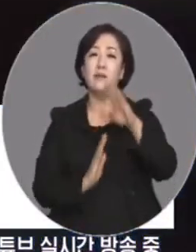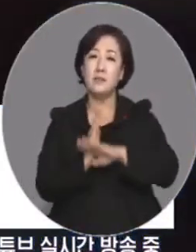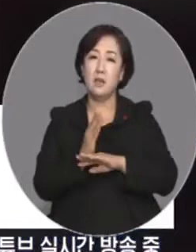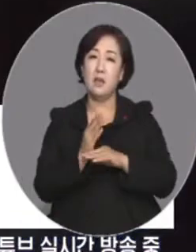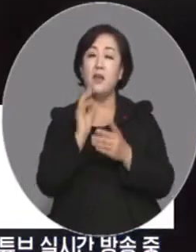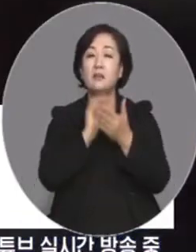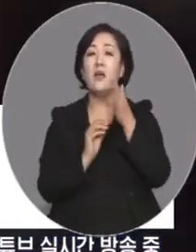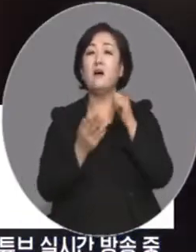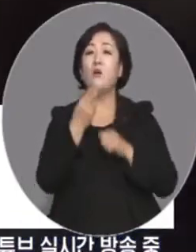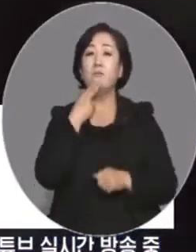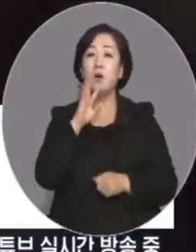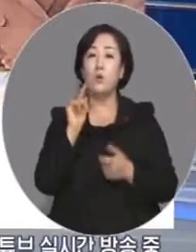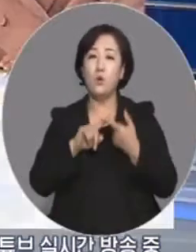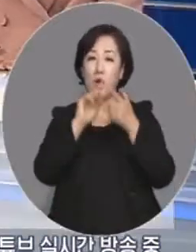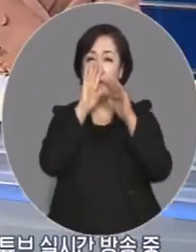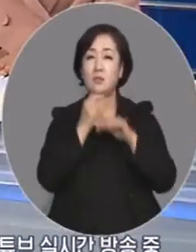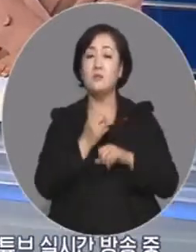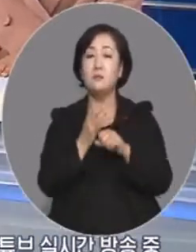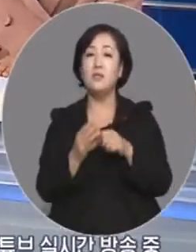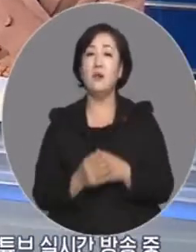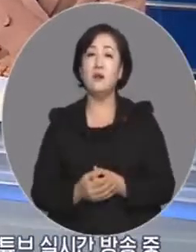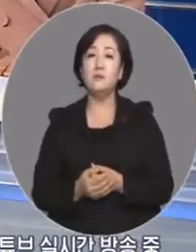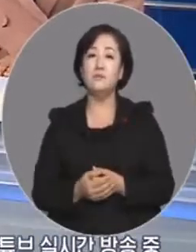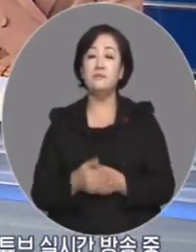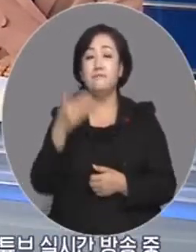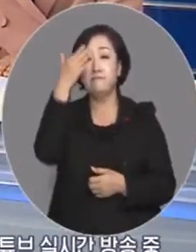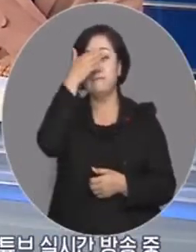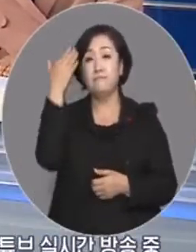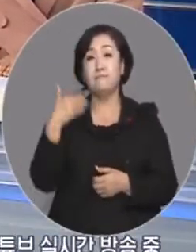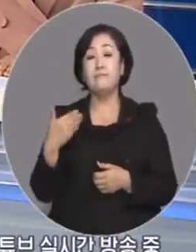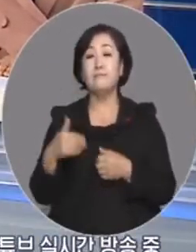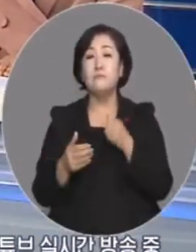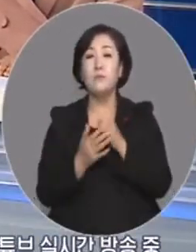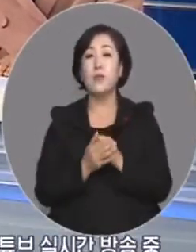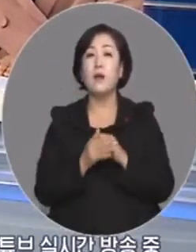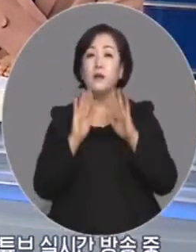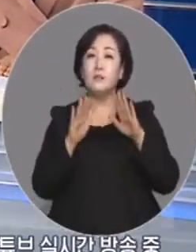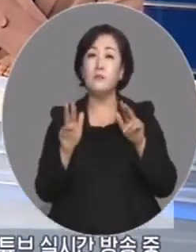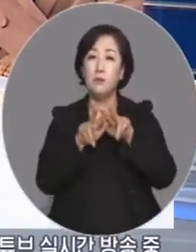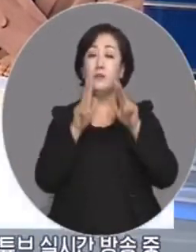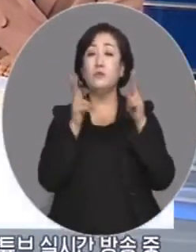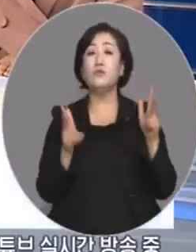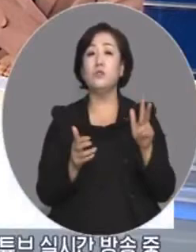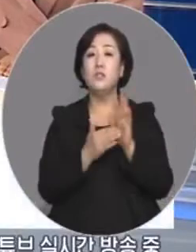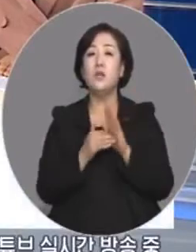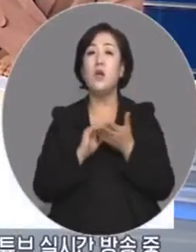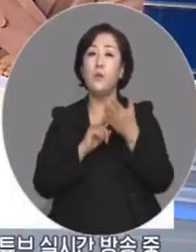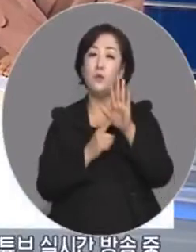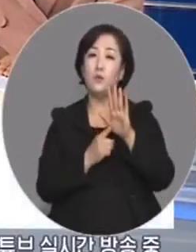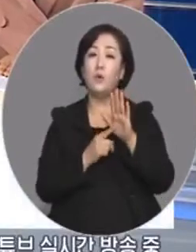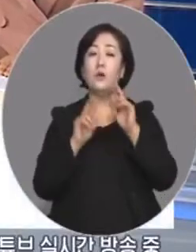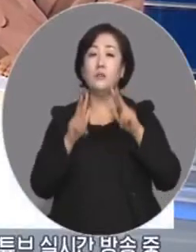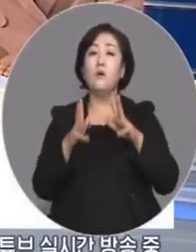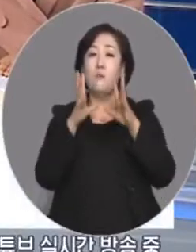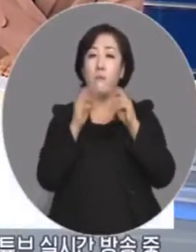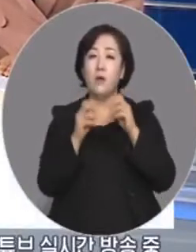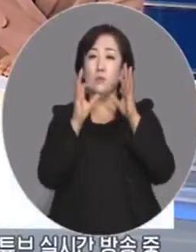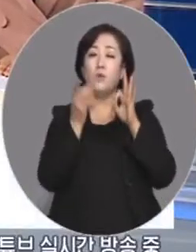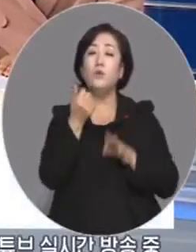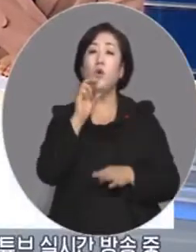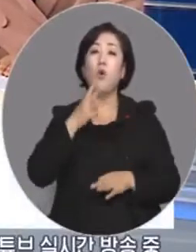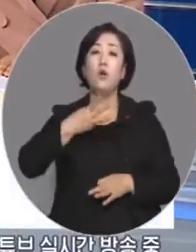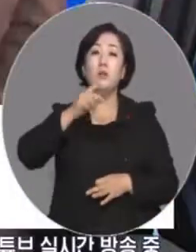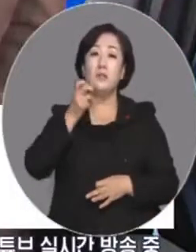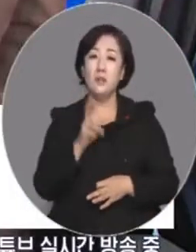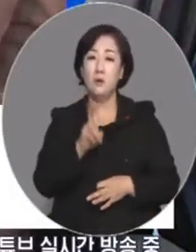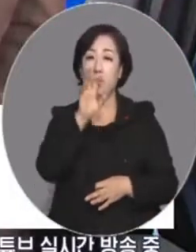도박은 일어나지 않고 있다고 합니다. 다행입니다. 그리고 저희가 이번 주에 보도했던 것은 요즘 뭐 많이 보이는